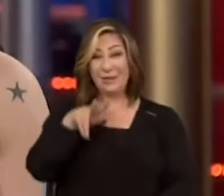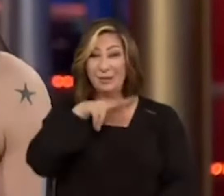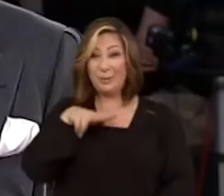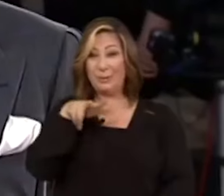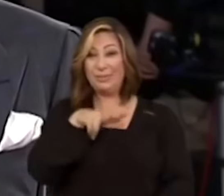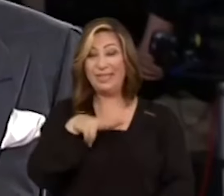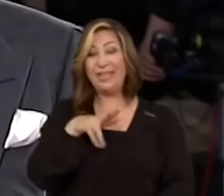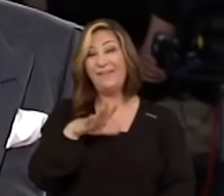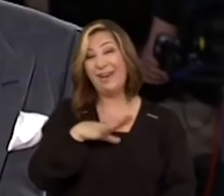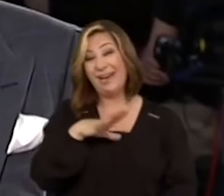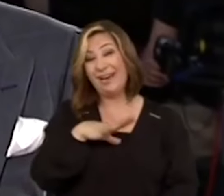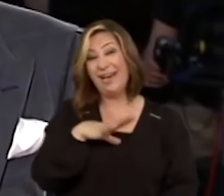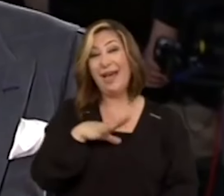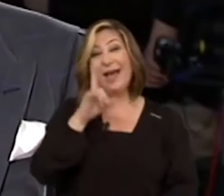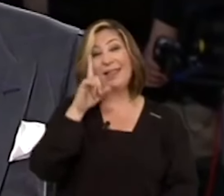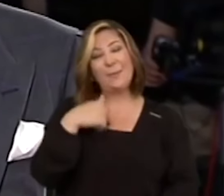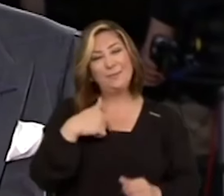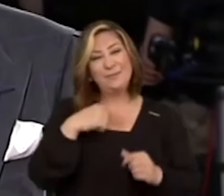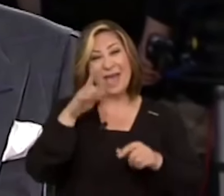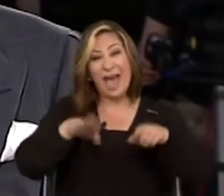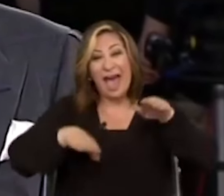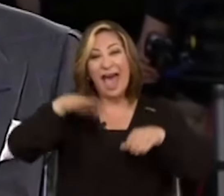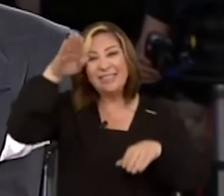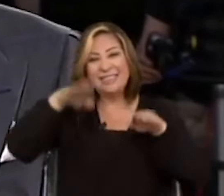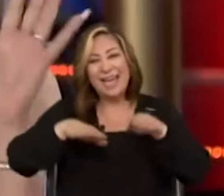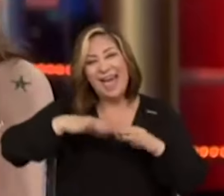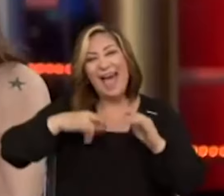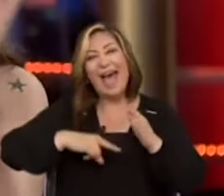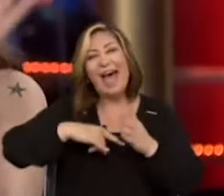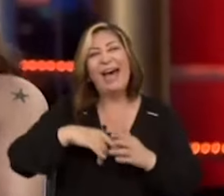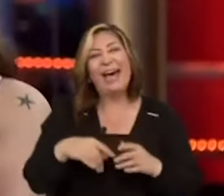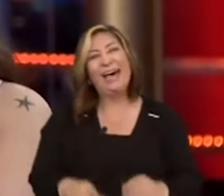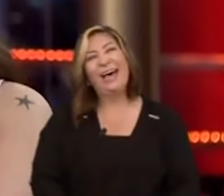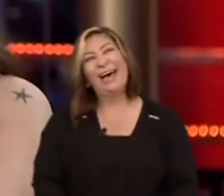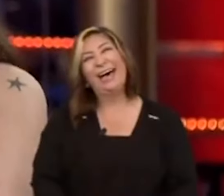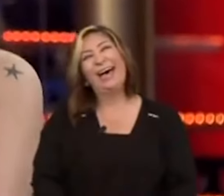Üçümüzde de klostrofobi. Allah bizi bir asansörde baş başa bırakmasın.